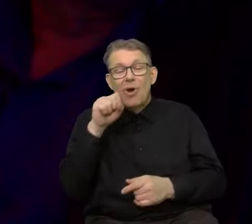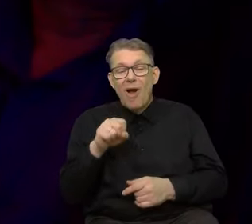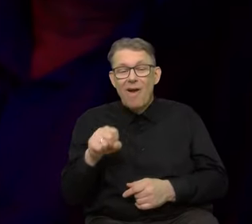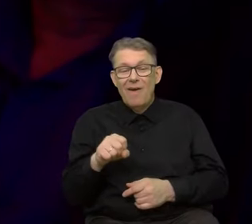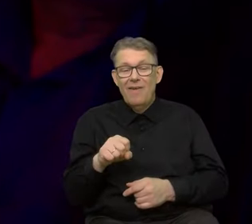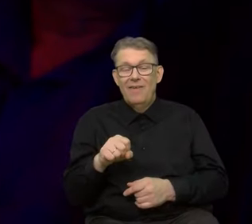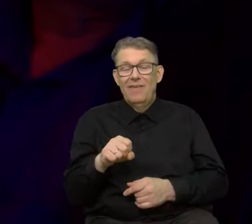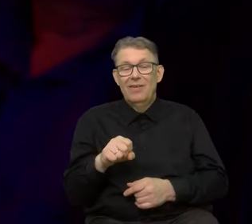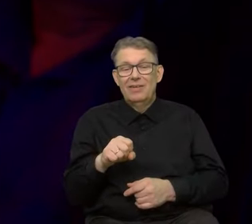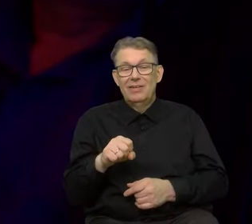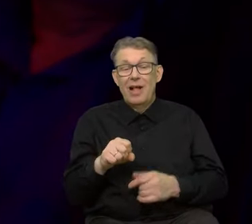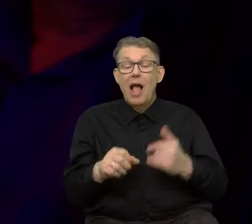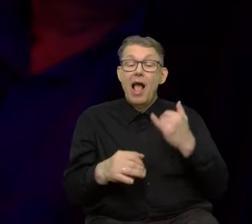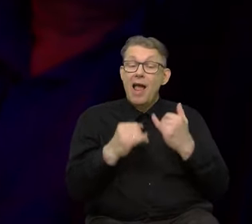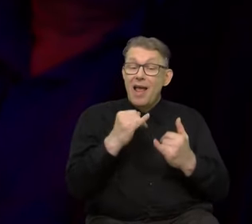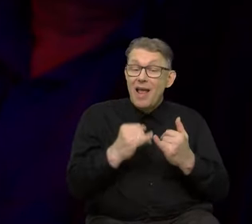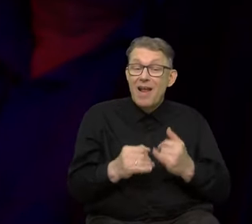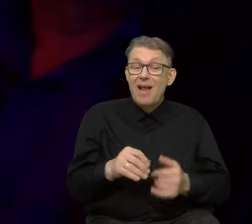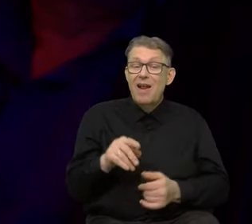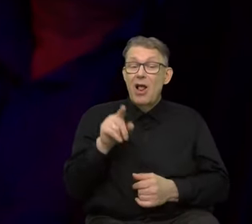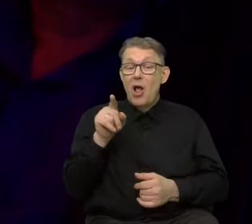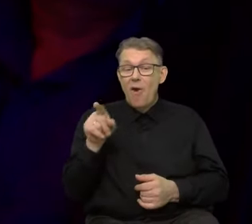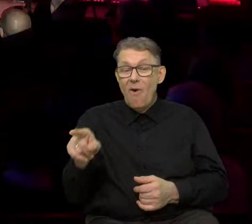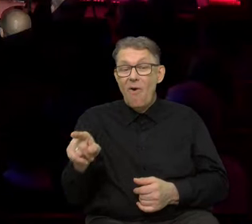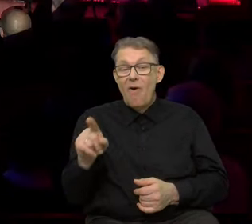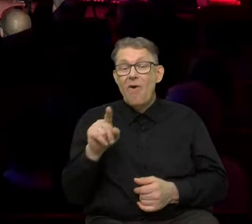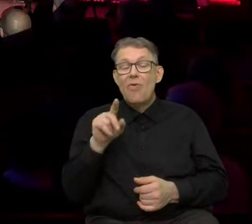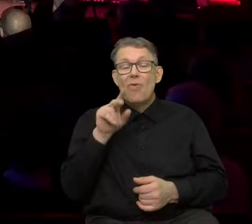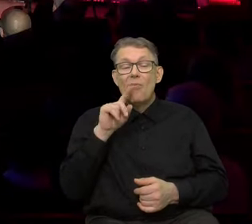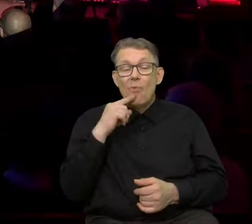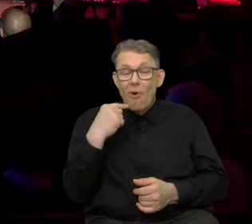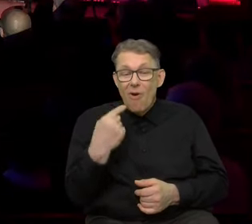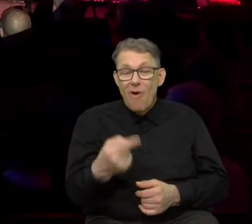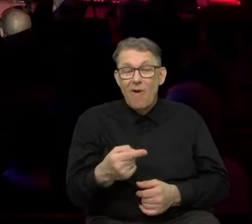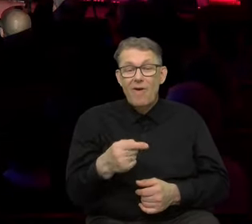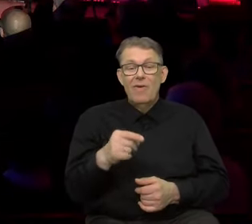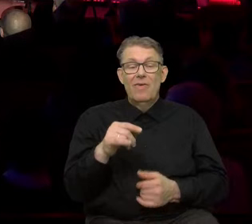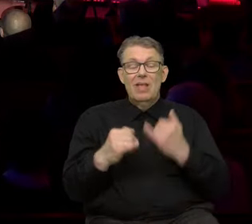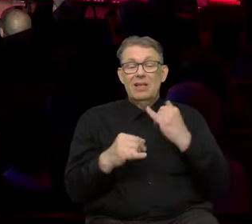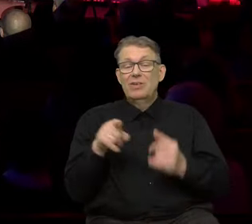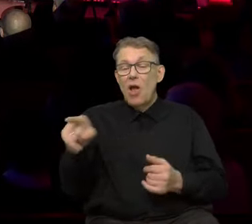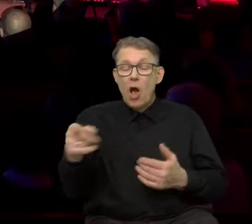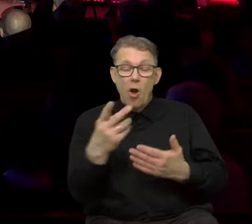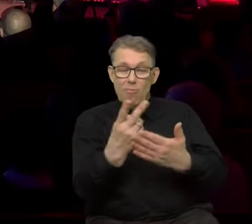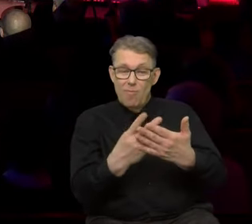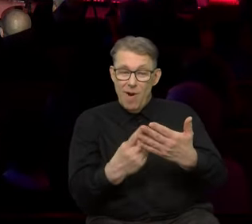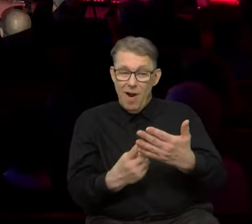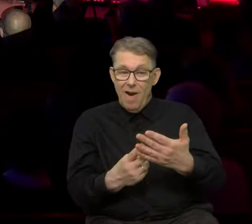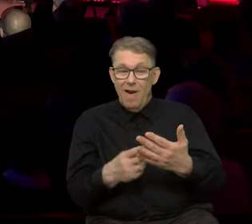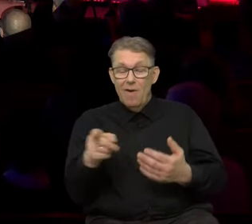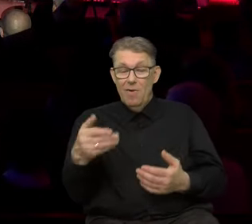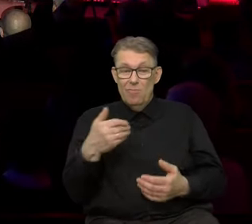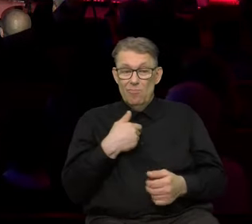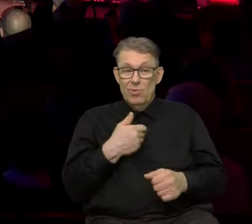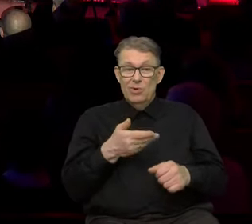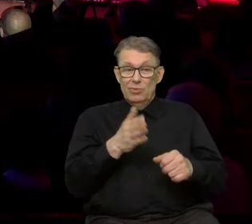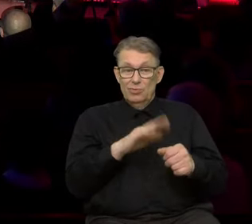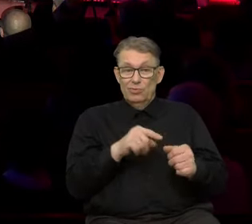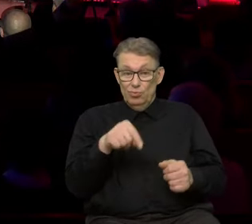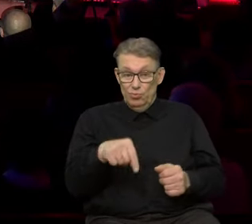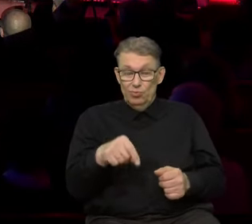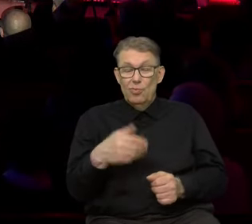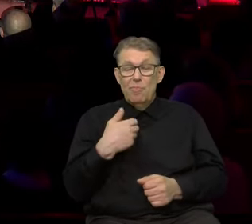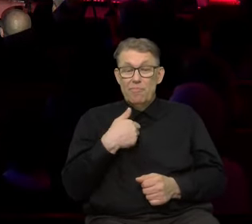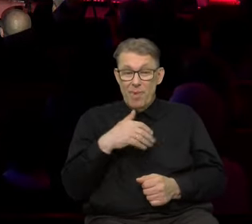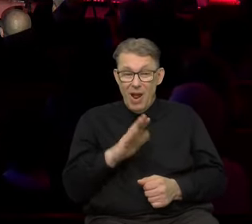Jeśli on powie, jeśli on przeczyta, że pochodził z Białegostoku,